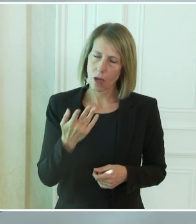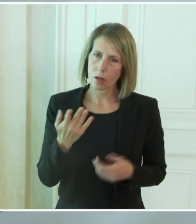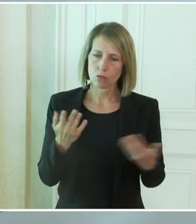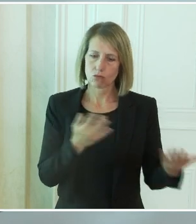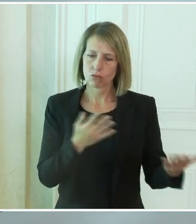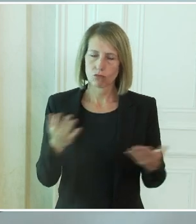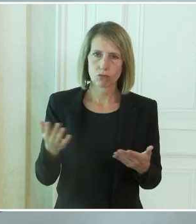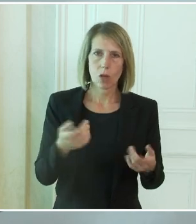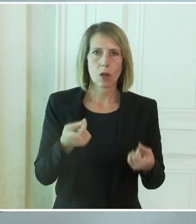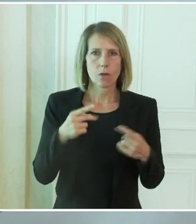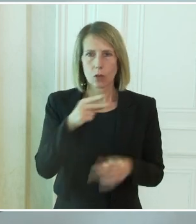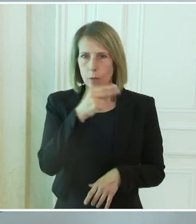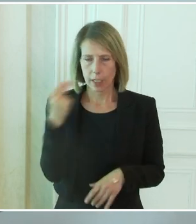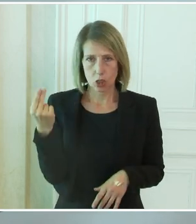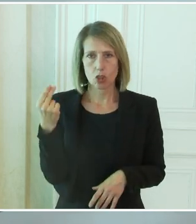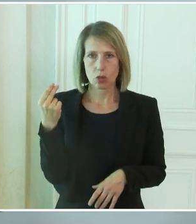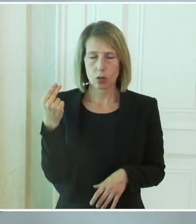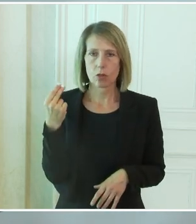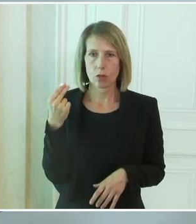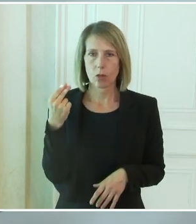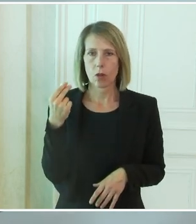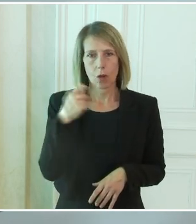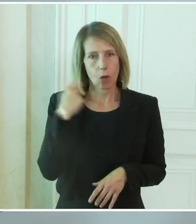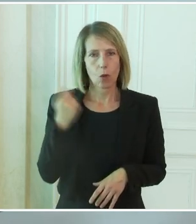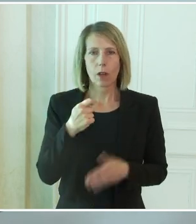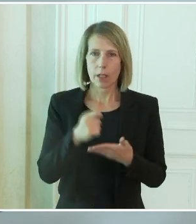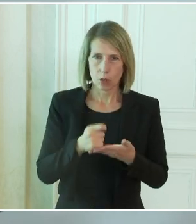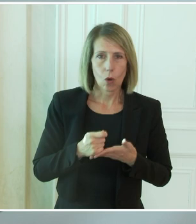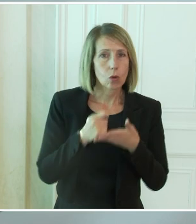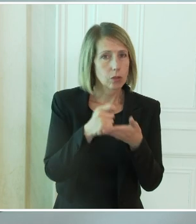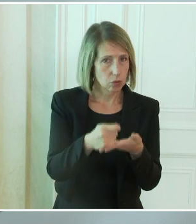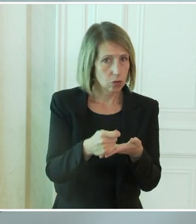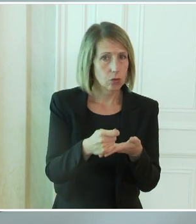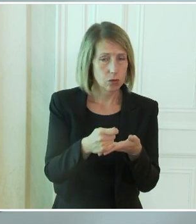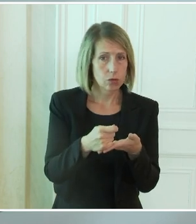von Menschen, die Ukraine unterstützen